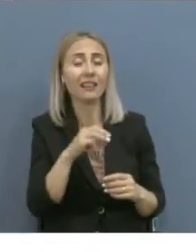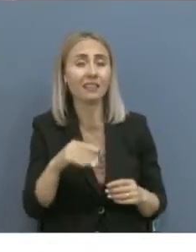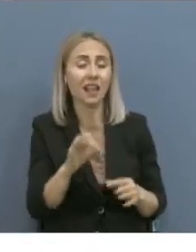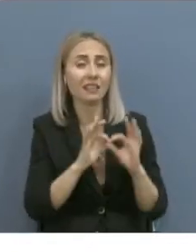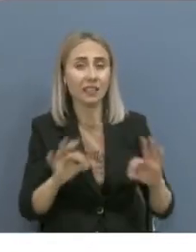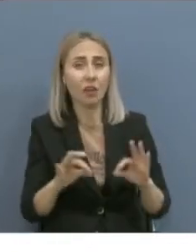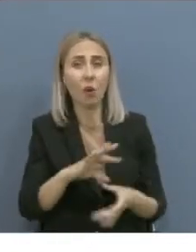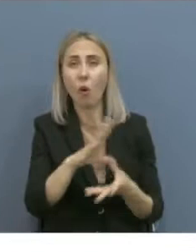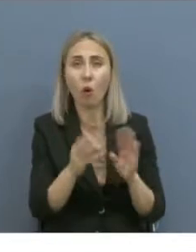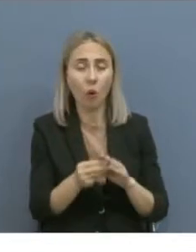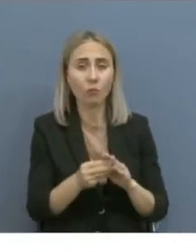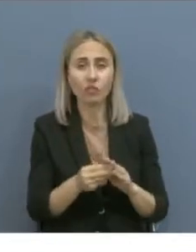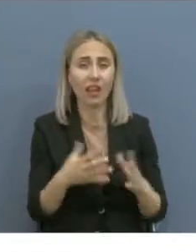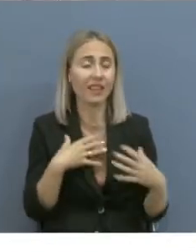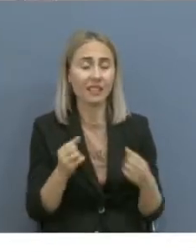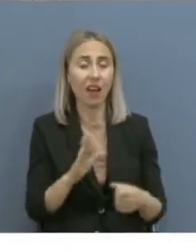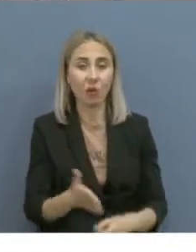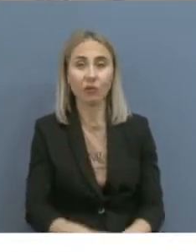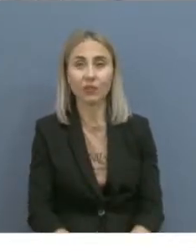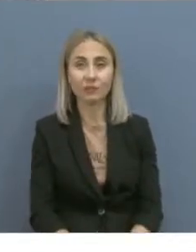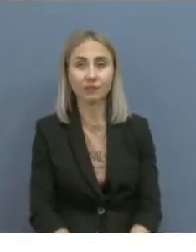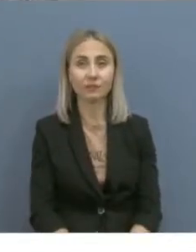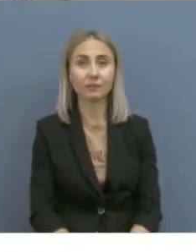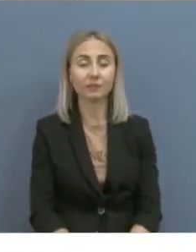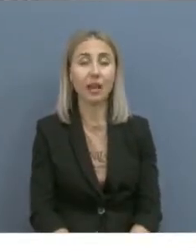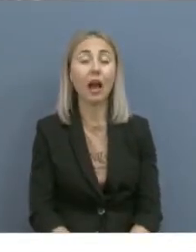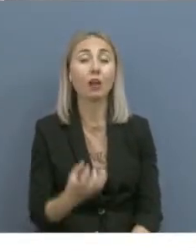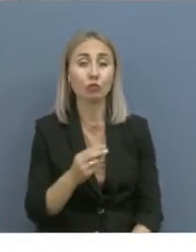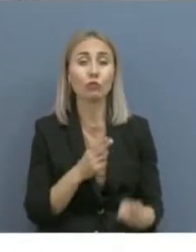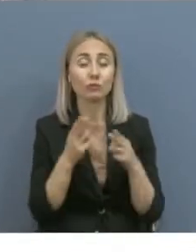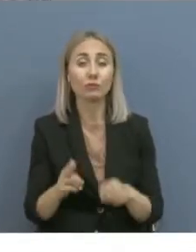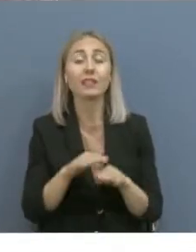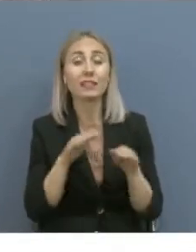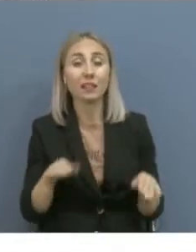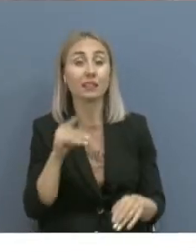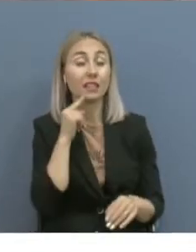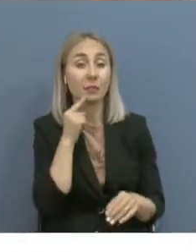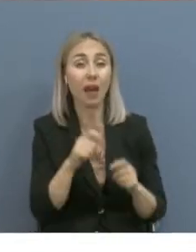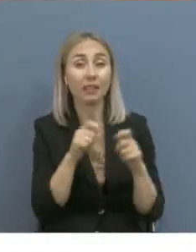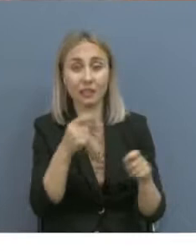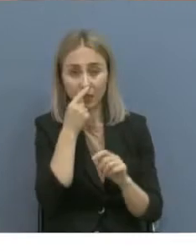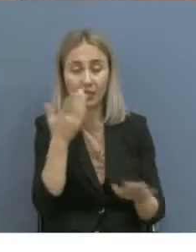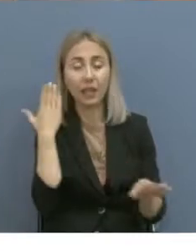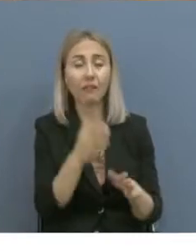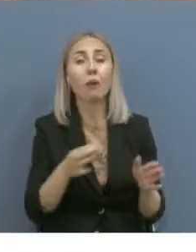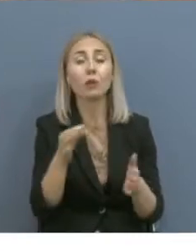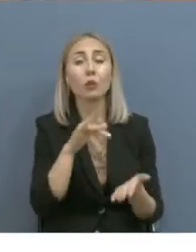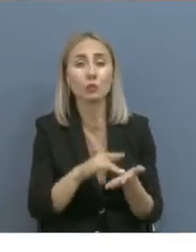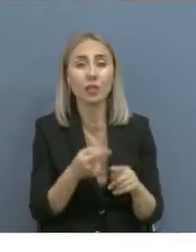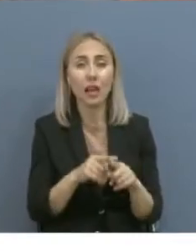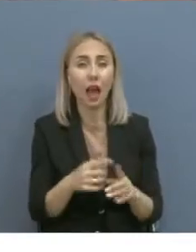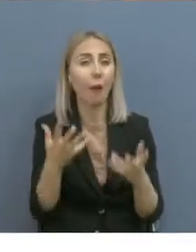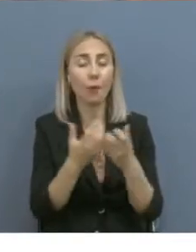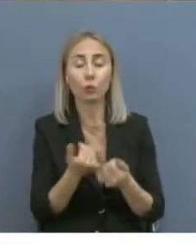нөмірі 8-ші орта мектептің құрылыс жұмыстарының барысымен танысты. Нысанға ұзақ жыл жөндеу жүргізілмеген болатын. Аймақ басшысы жуырда ғана ашылған балалар емханасында